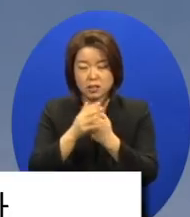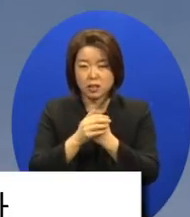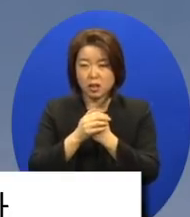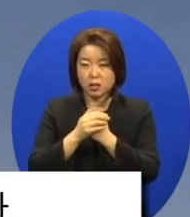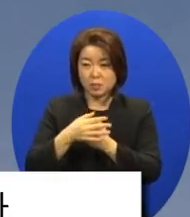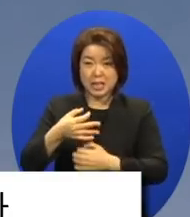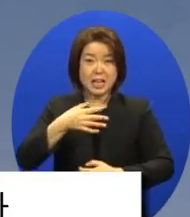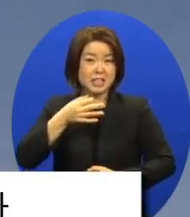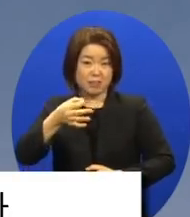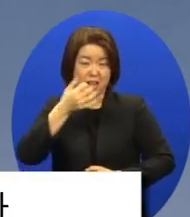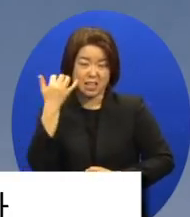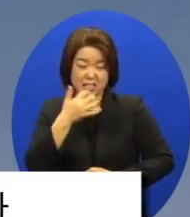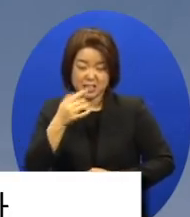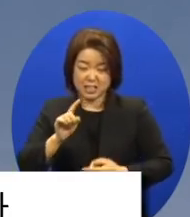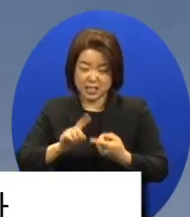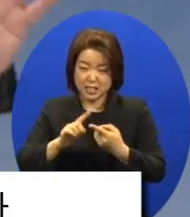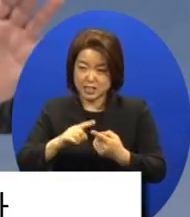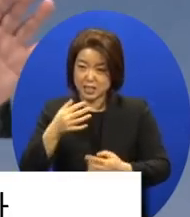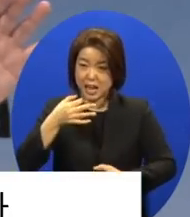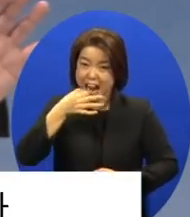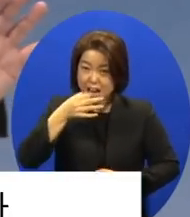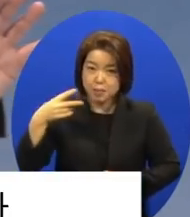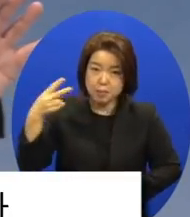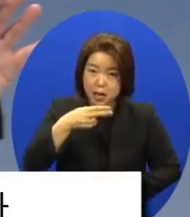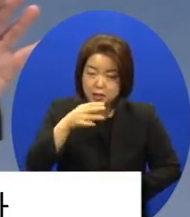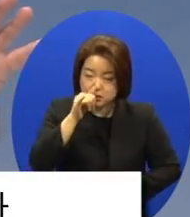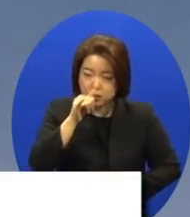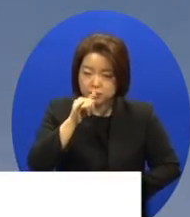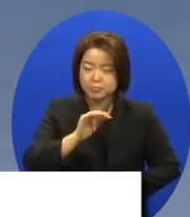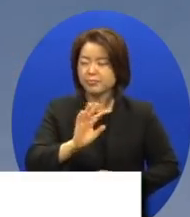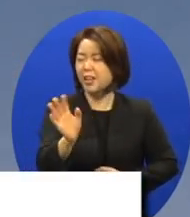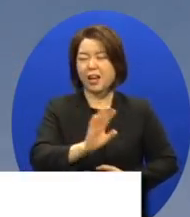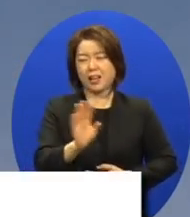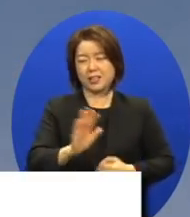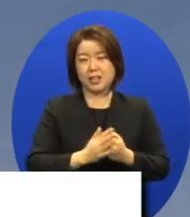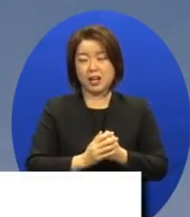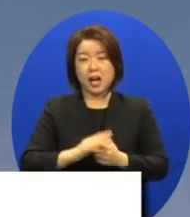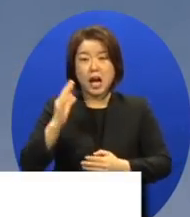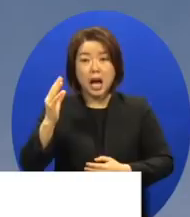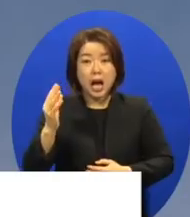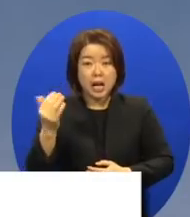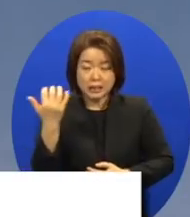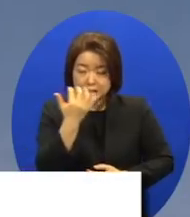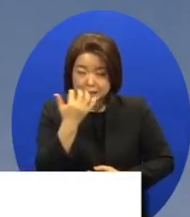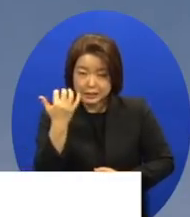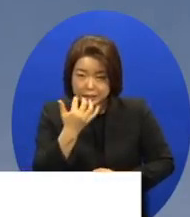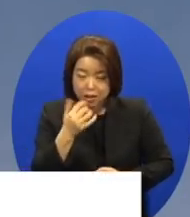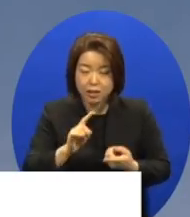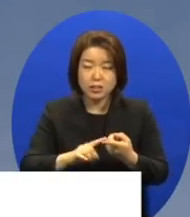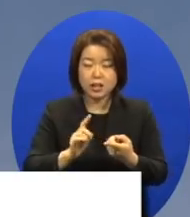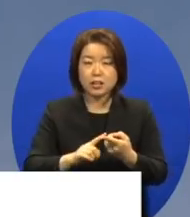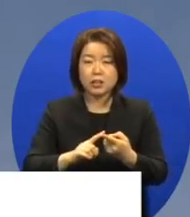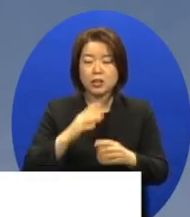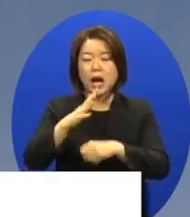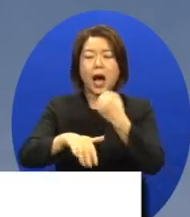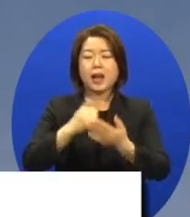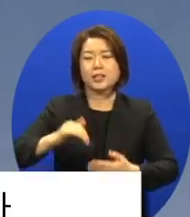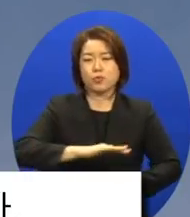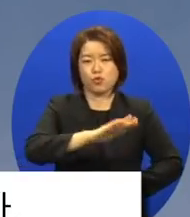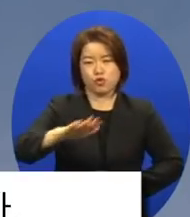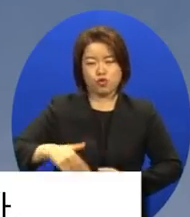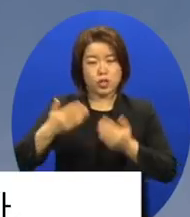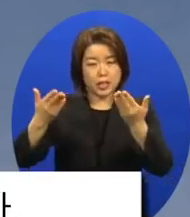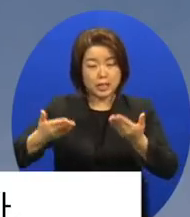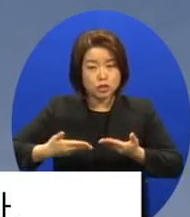의자 드리죠 사도 바울은 아니라고 말했습니다 성은 하나님이 우리에게 허락하신 선물입니다